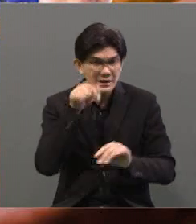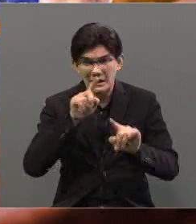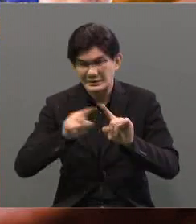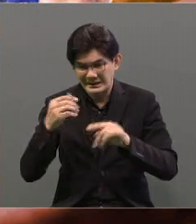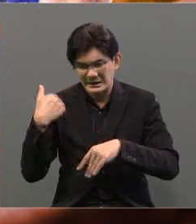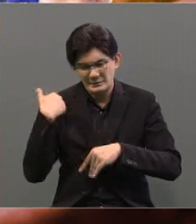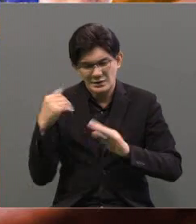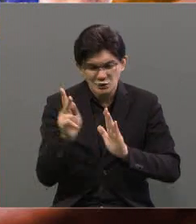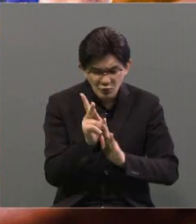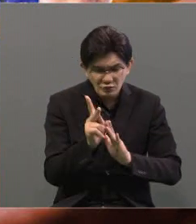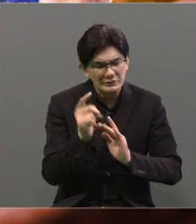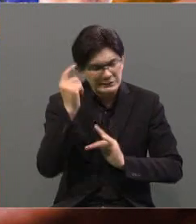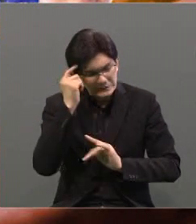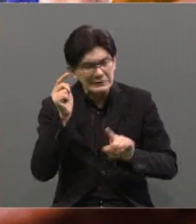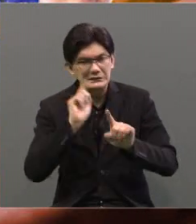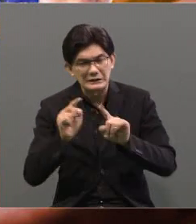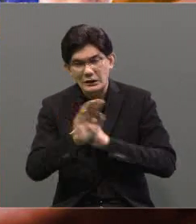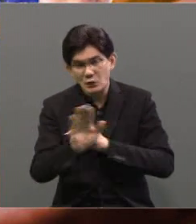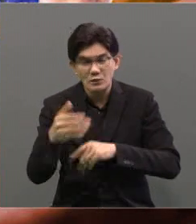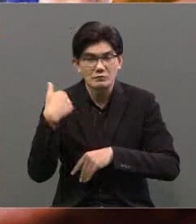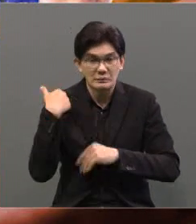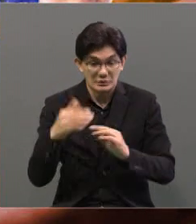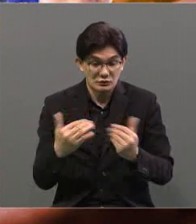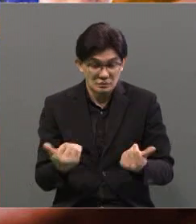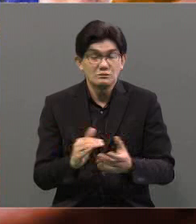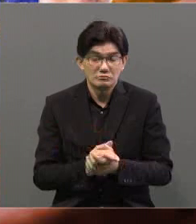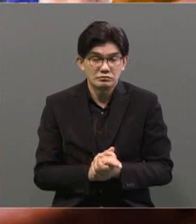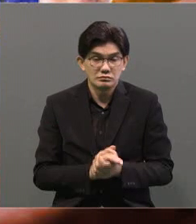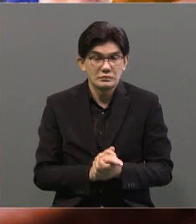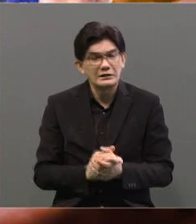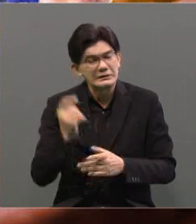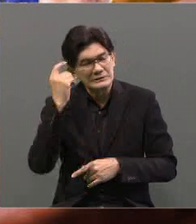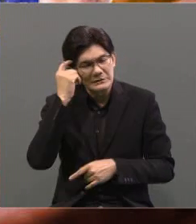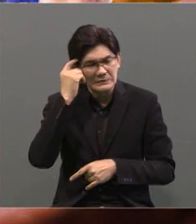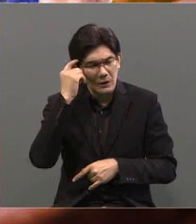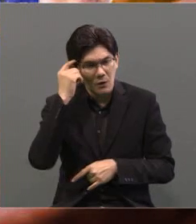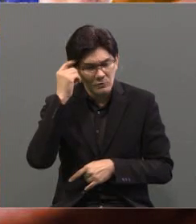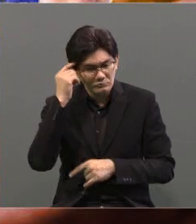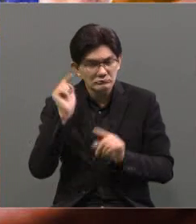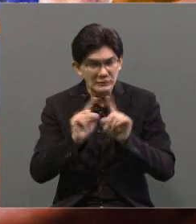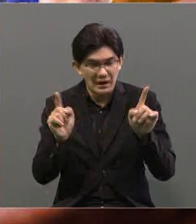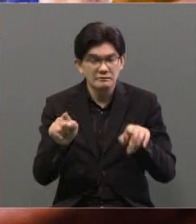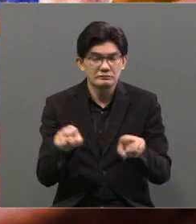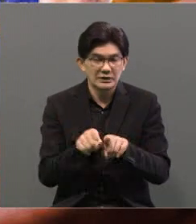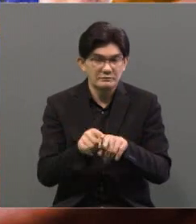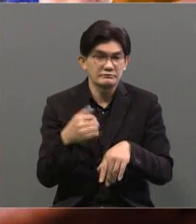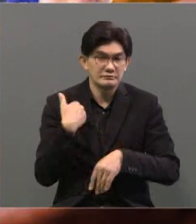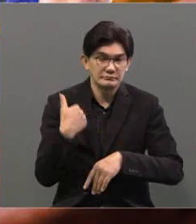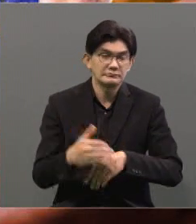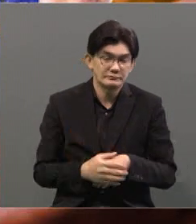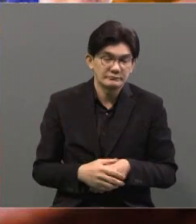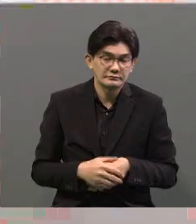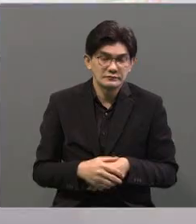ต่างๆเนี่ยมันก็มีเงื่อนไขมีหลักคิดมีมุมมองอะไรต่างๆมากมายณปัจจุบันอาจจะมีบางส่วนที่อาจจะมีความคิดเห็นที่เปลี่ยนไปแล้วก็ได้นะ